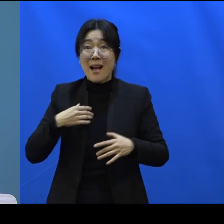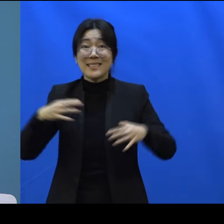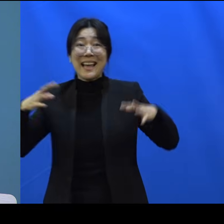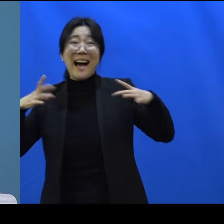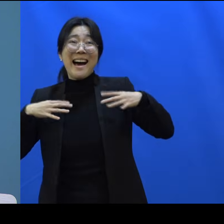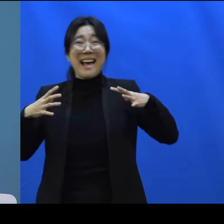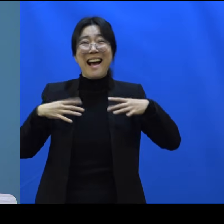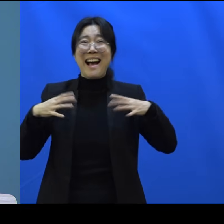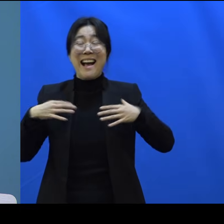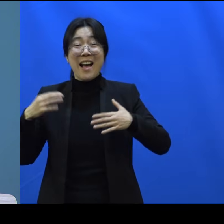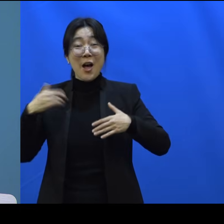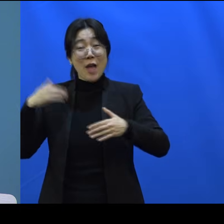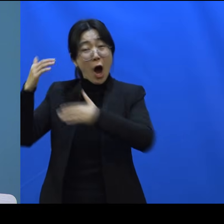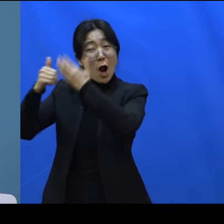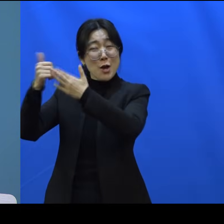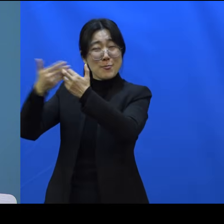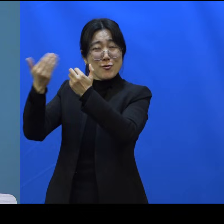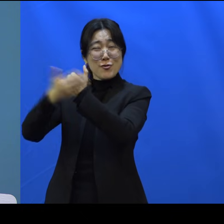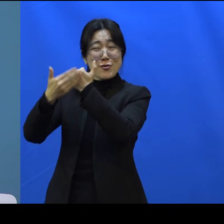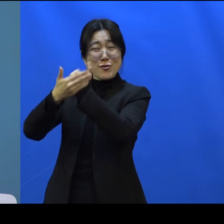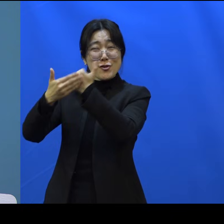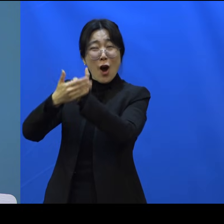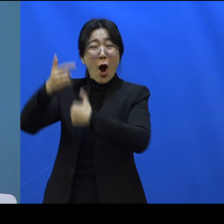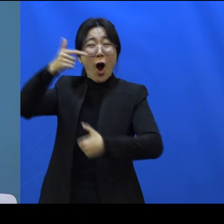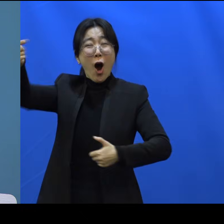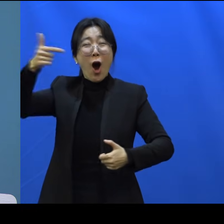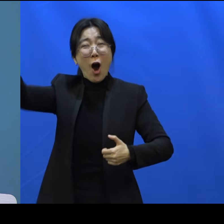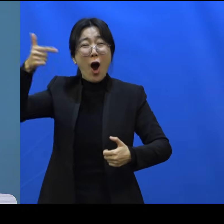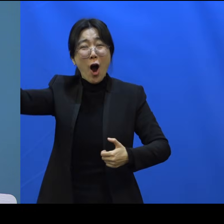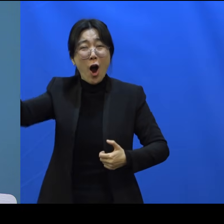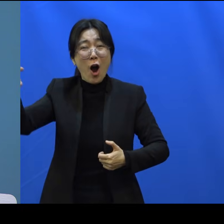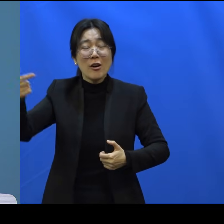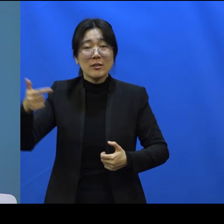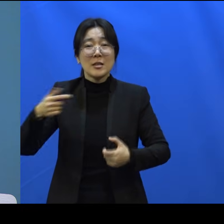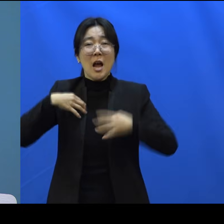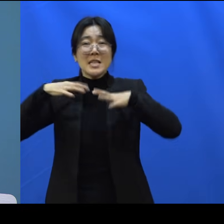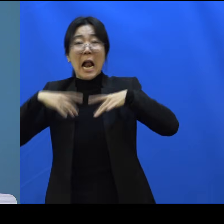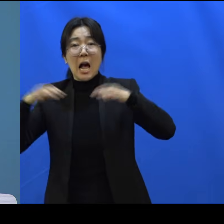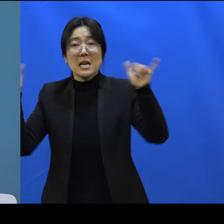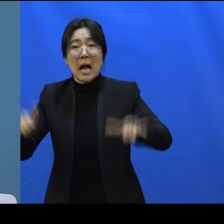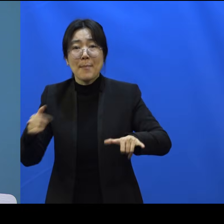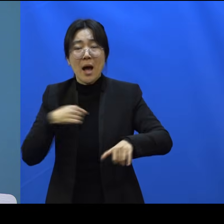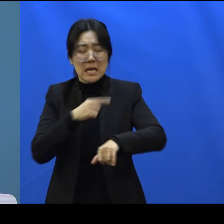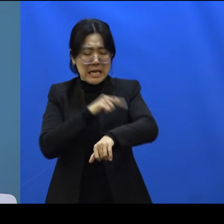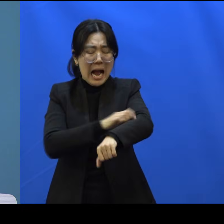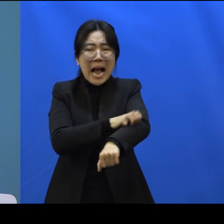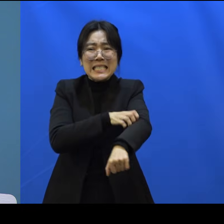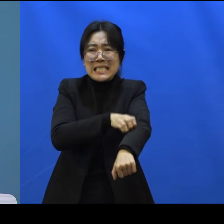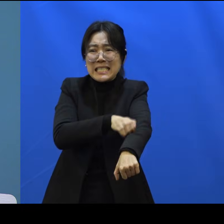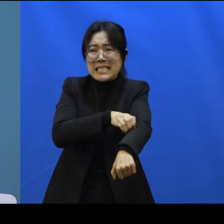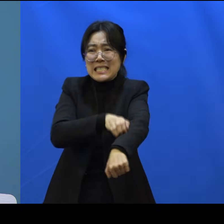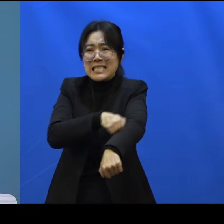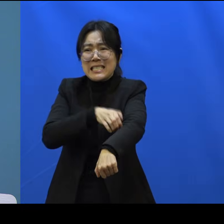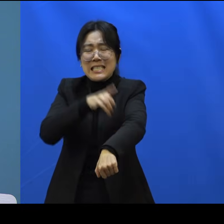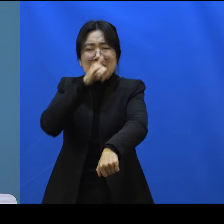것들이 엄청났는데 하나님의 가시를 주셔서 그것을 약하게 만들어 버린 거예요. 그래서